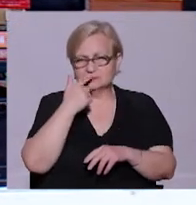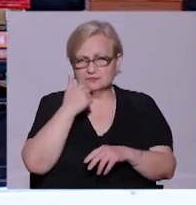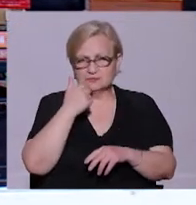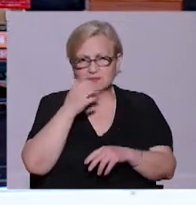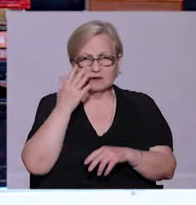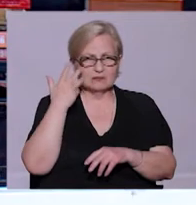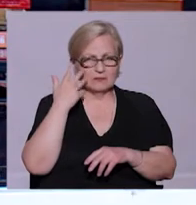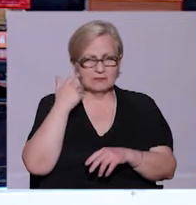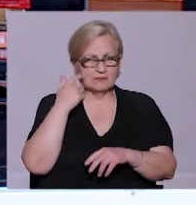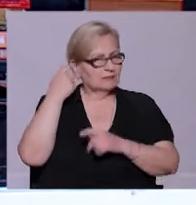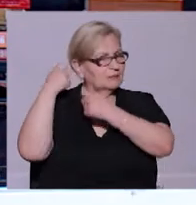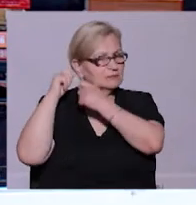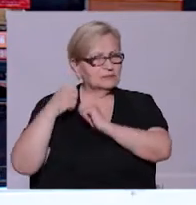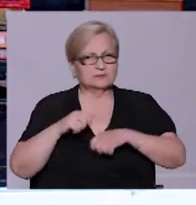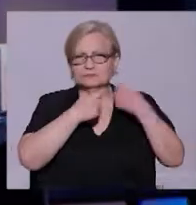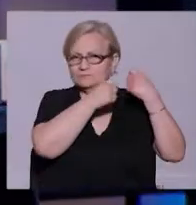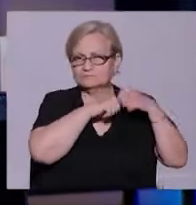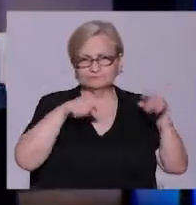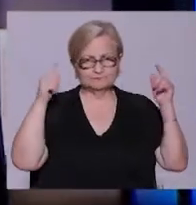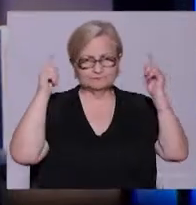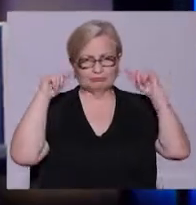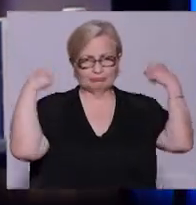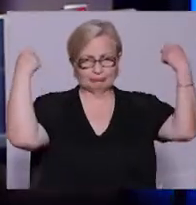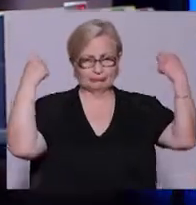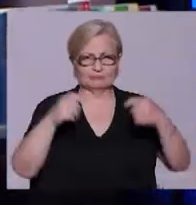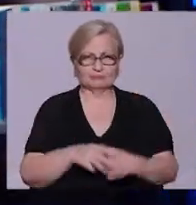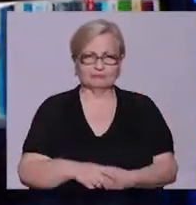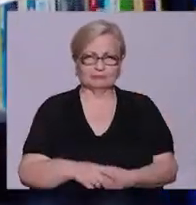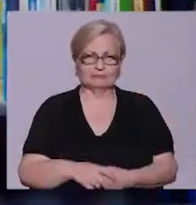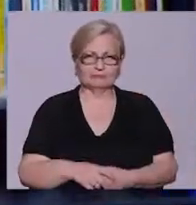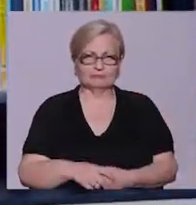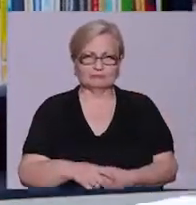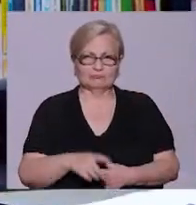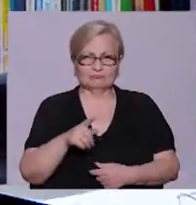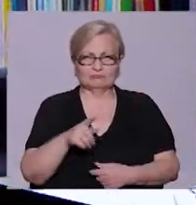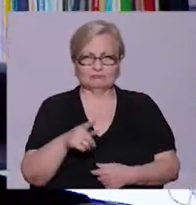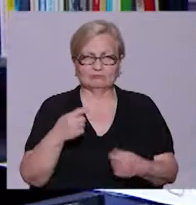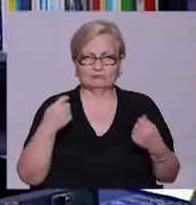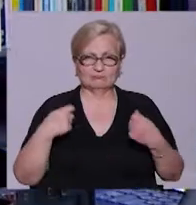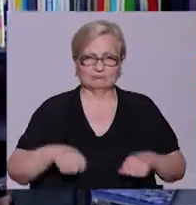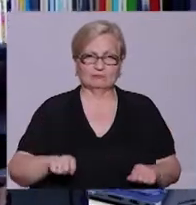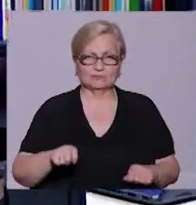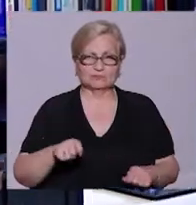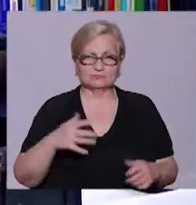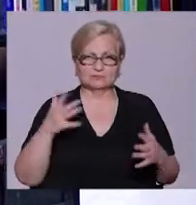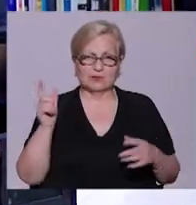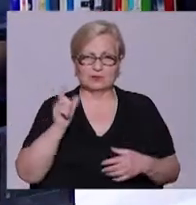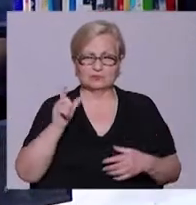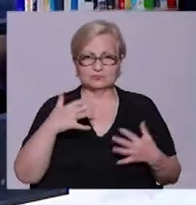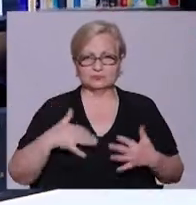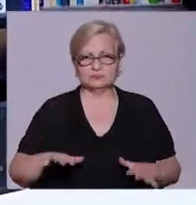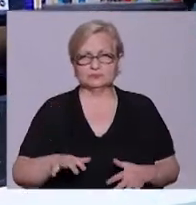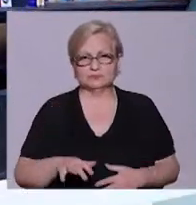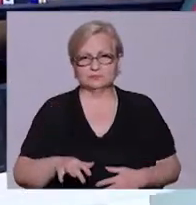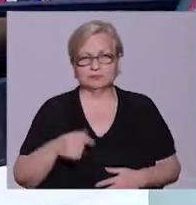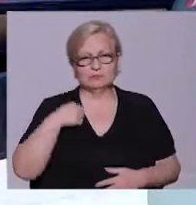ფერის ნაწნავები აქვს აქეთ იქით აპრეხილი. აქ ცვია ლურჯი კაბა.